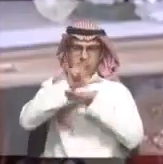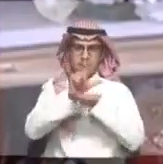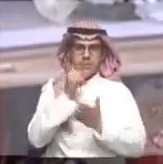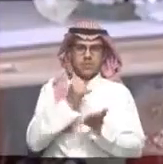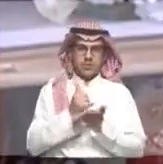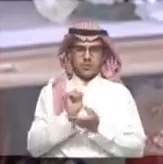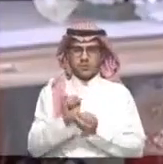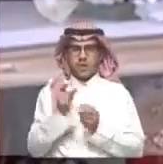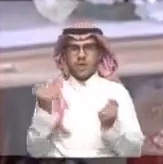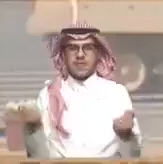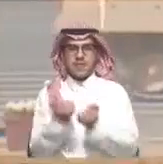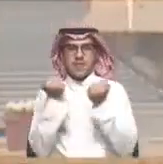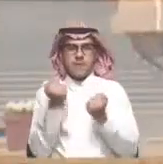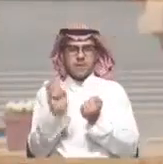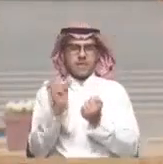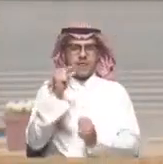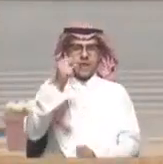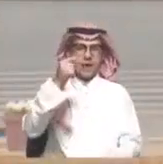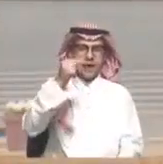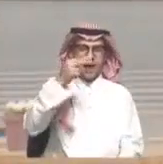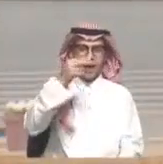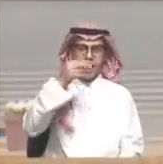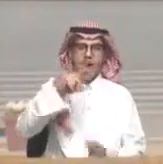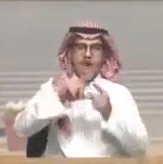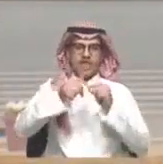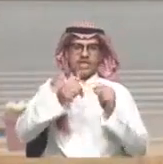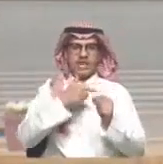يرعى ختام تمرين درع الخليج المشترك 1.